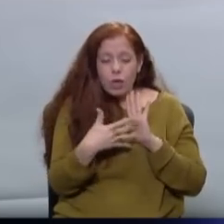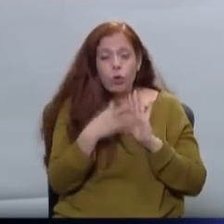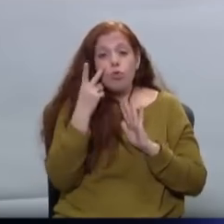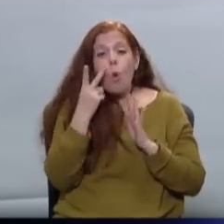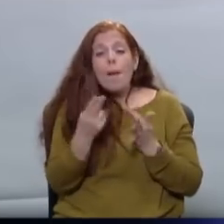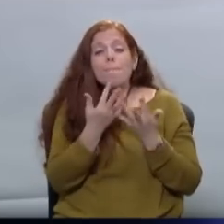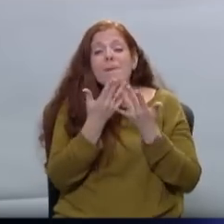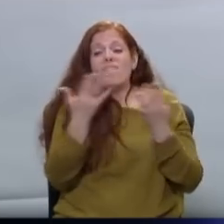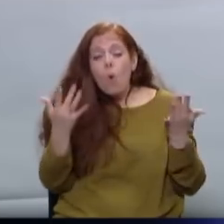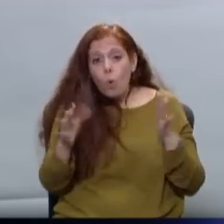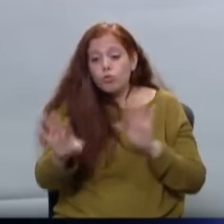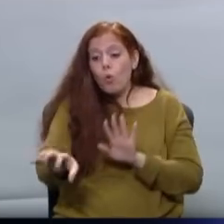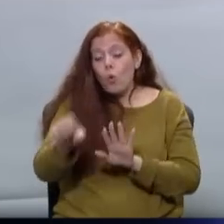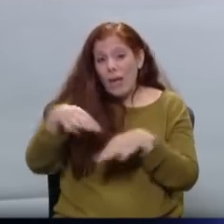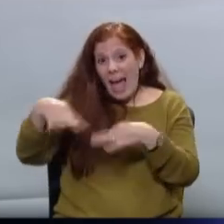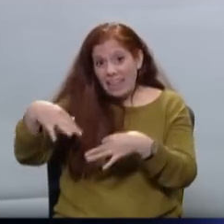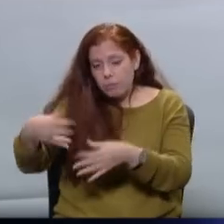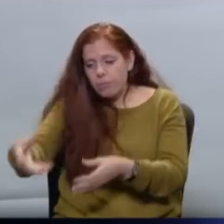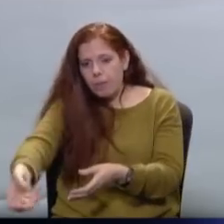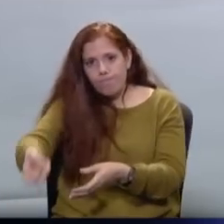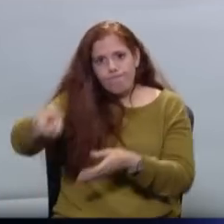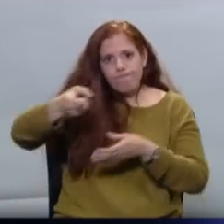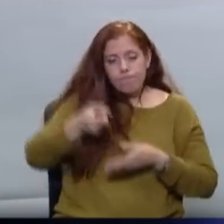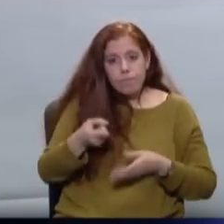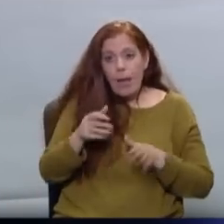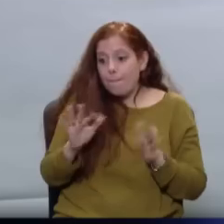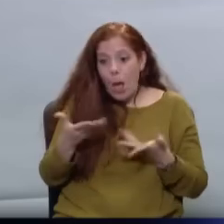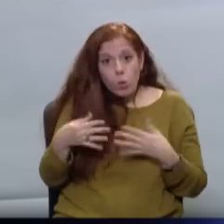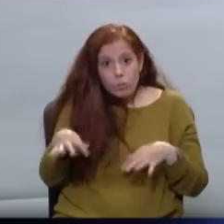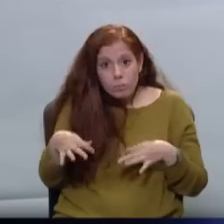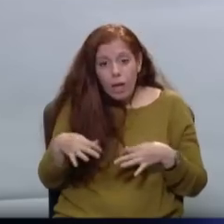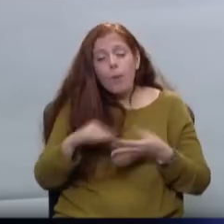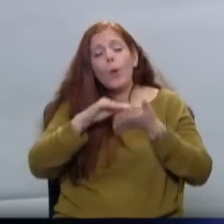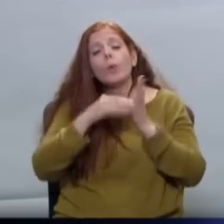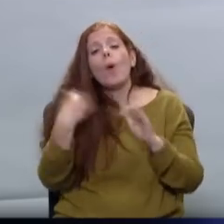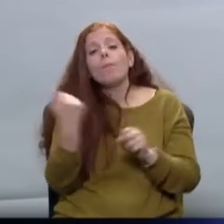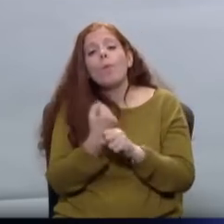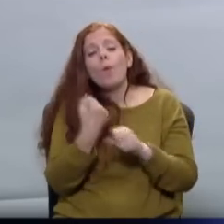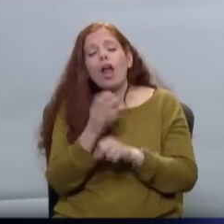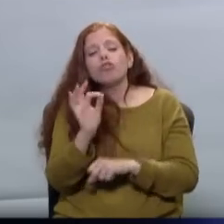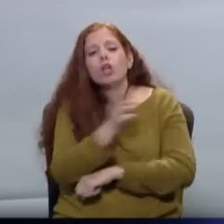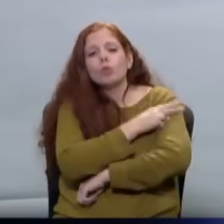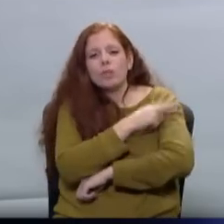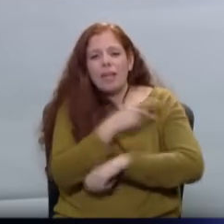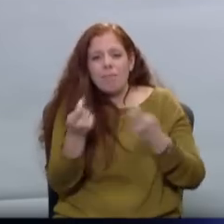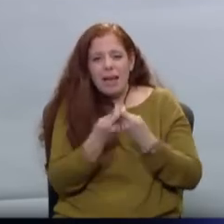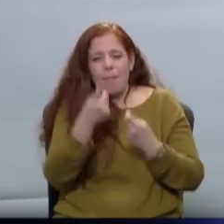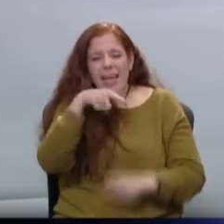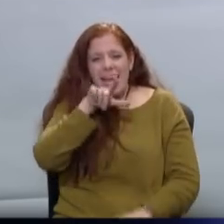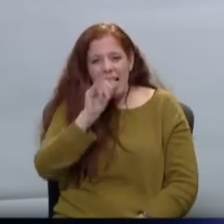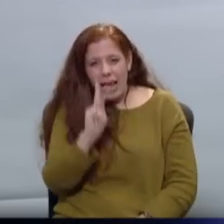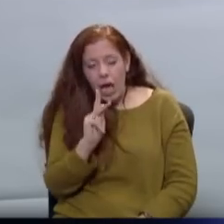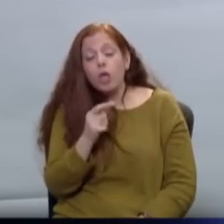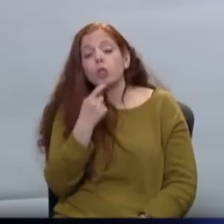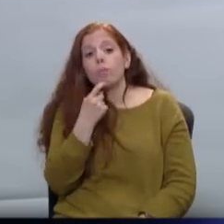בבירור לוקח את המסמכים. מה היו המסמכים? דוחות פעולה של שוטרים בעניינו של גליק. כלומר,